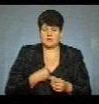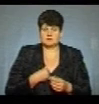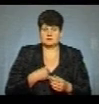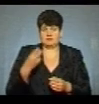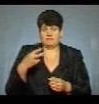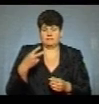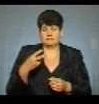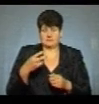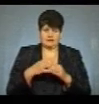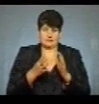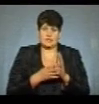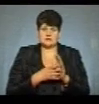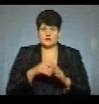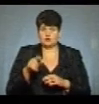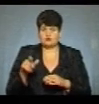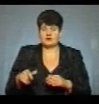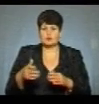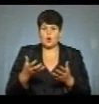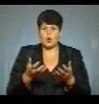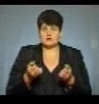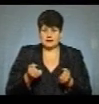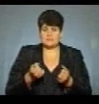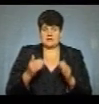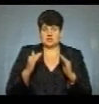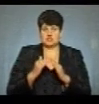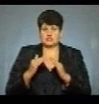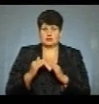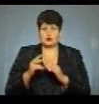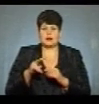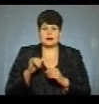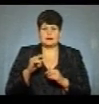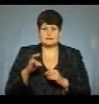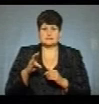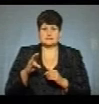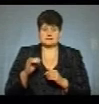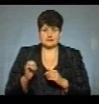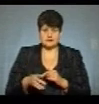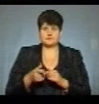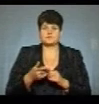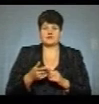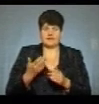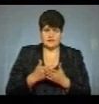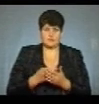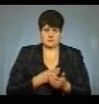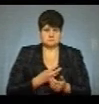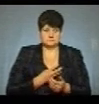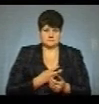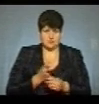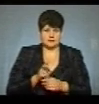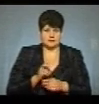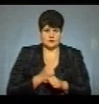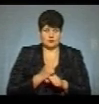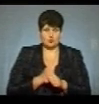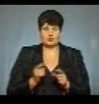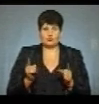майже 19 чоловік отримали житло по лізингу. Згідно тобто є цього лізингу, мотивація, так? Йти на роботу. Дуже